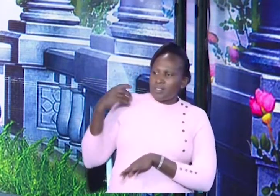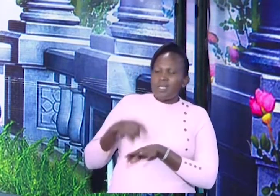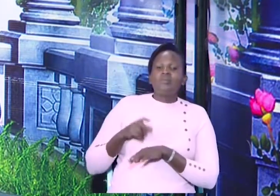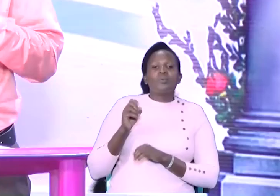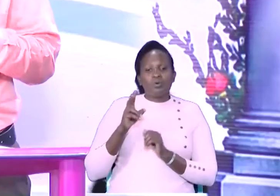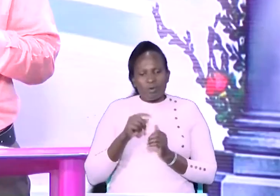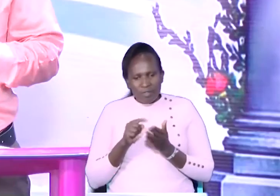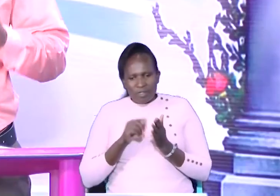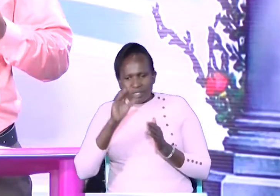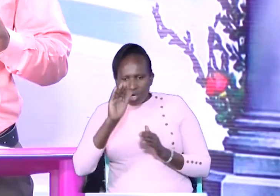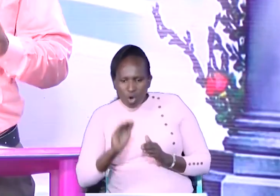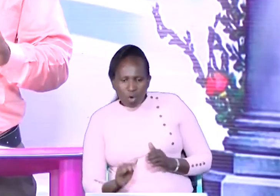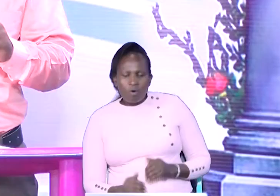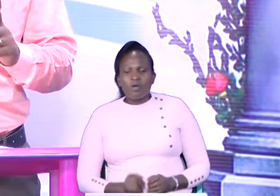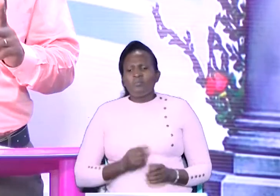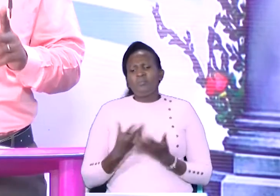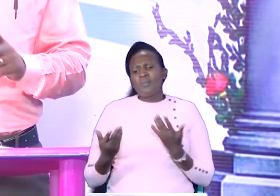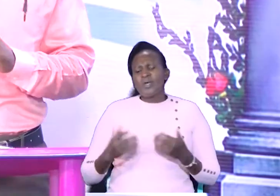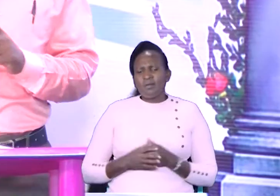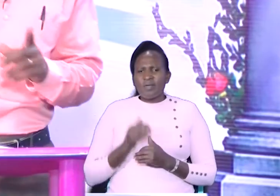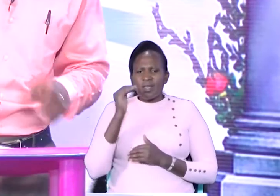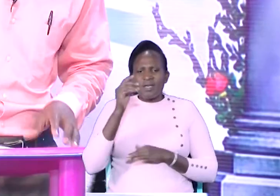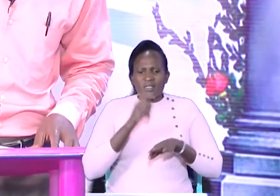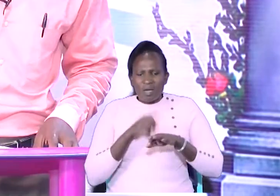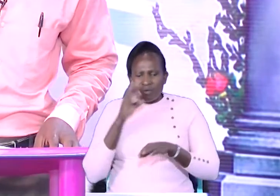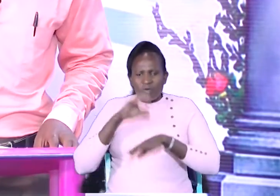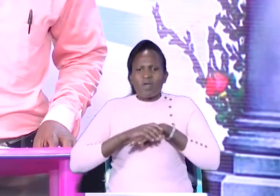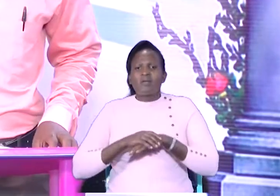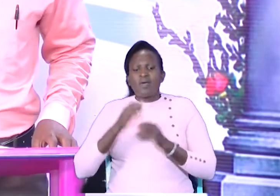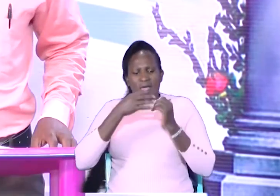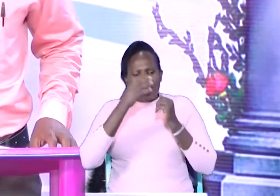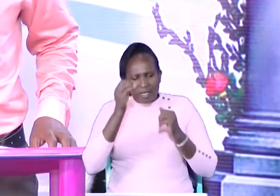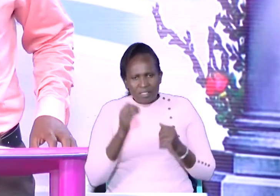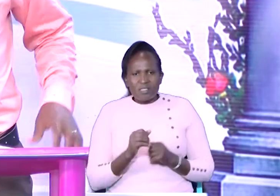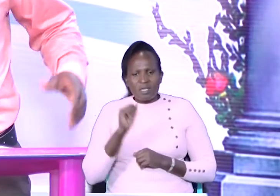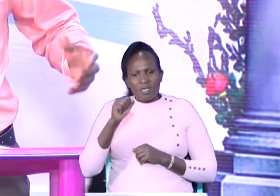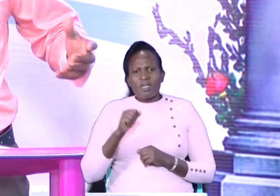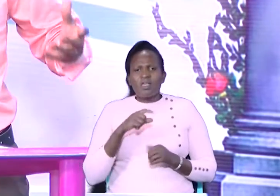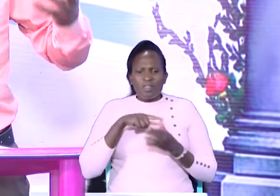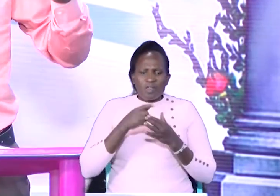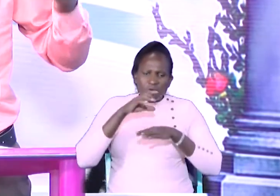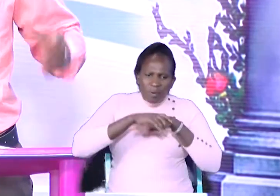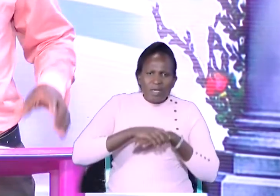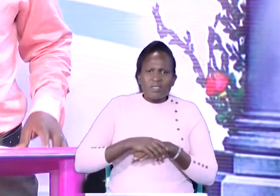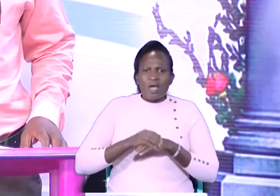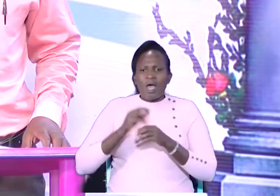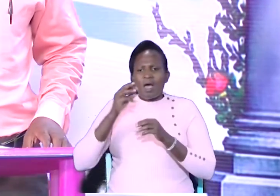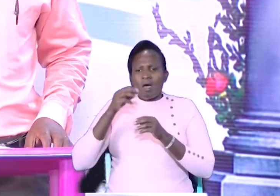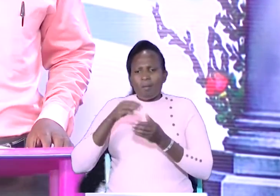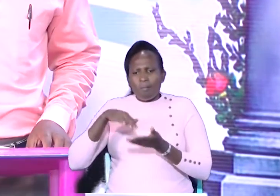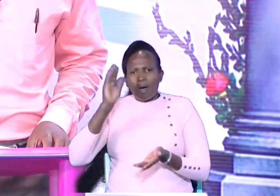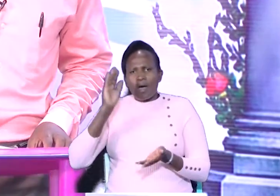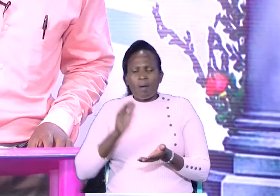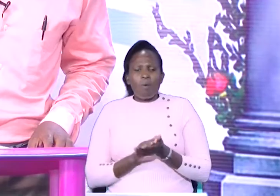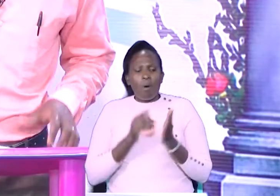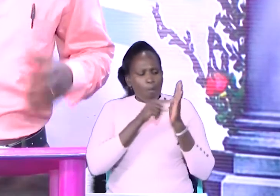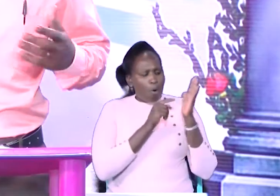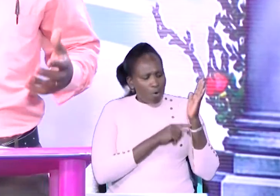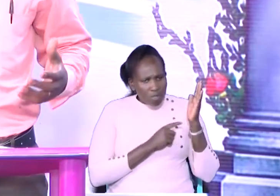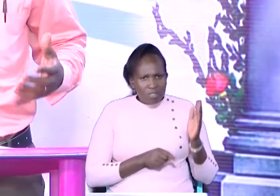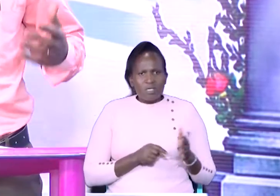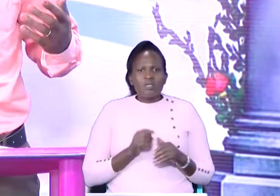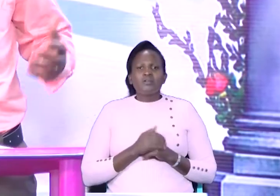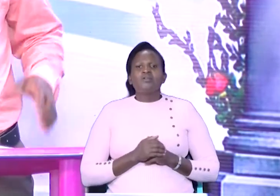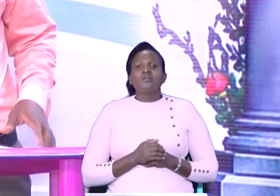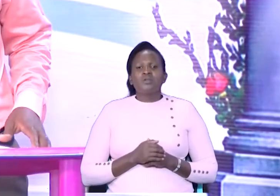hiyo grade ya chini. Sasa pengine next time unapata 80, na unapata maths za juu sana, you